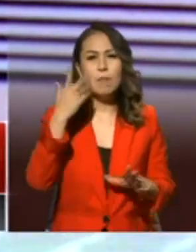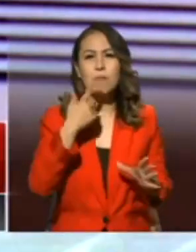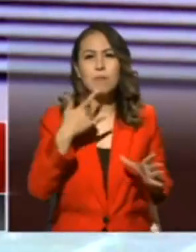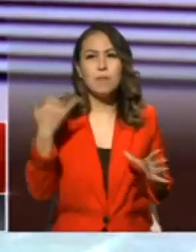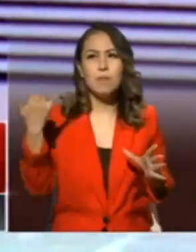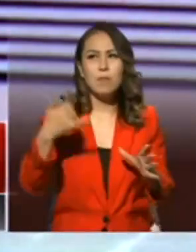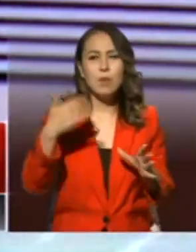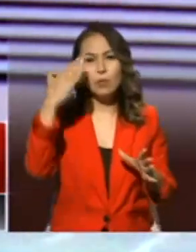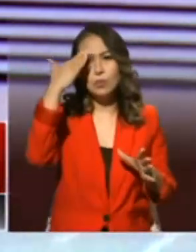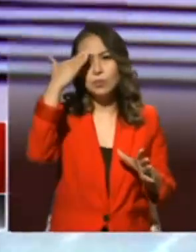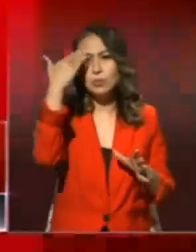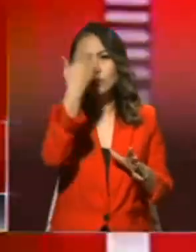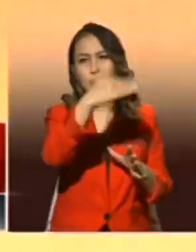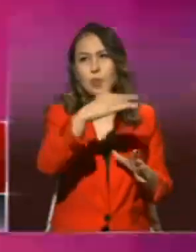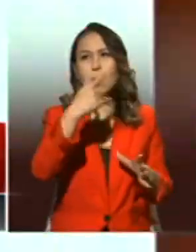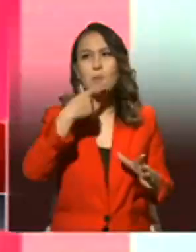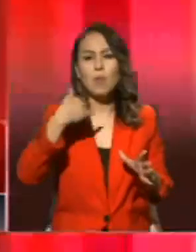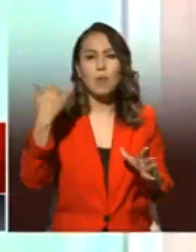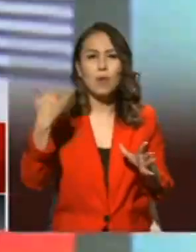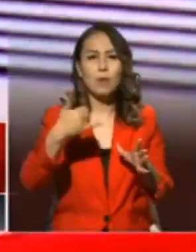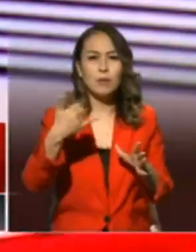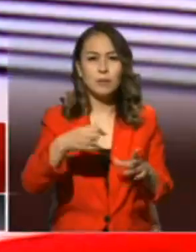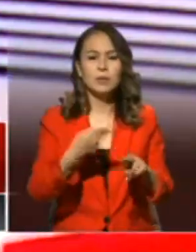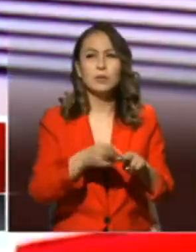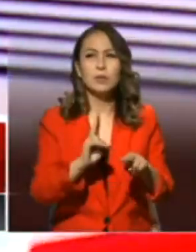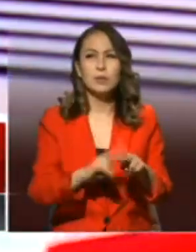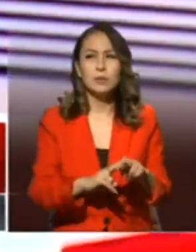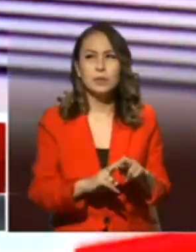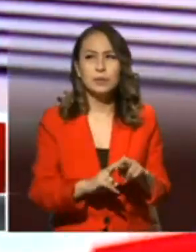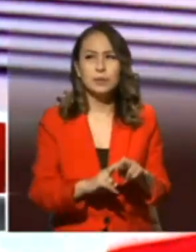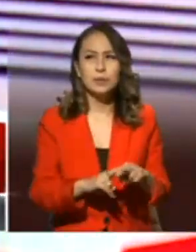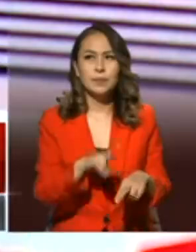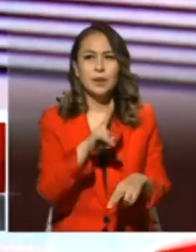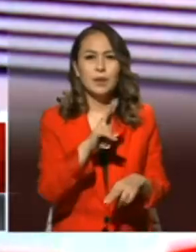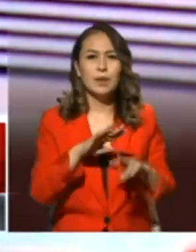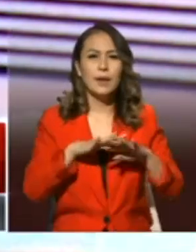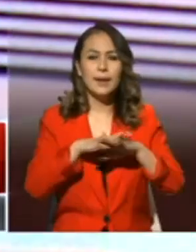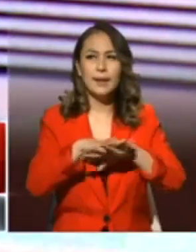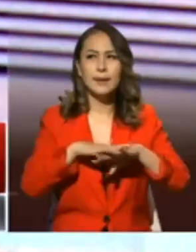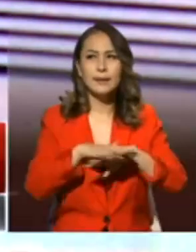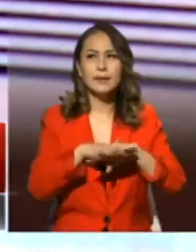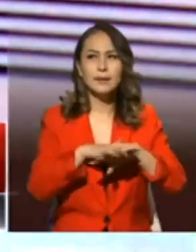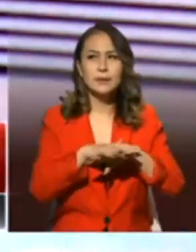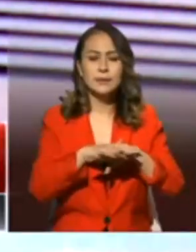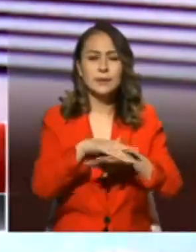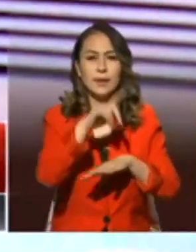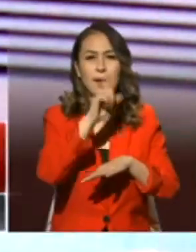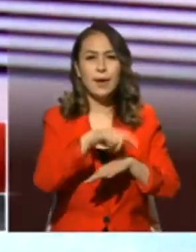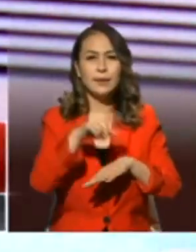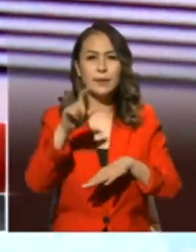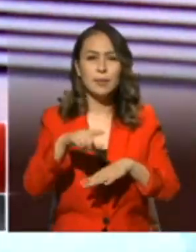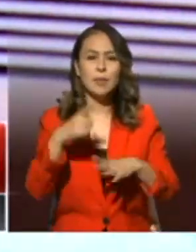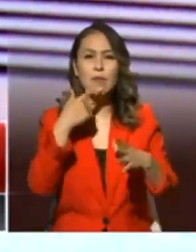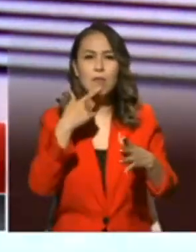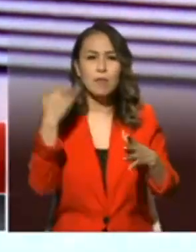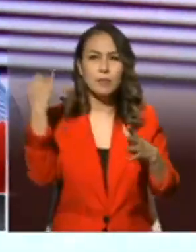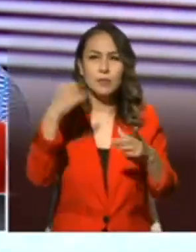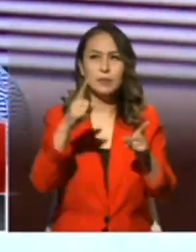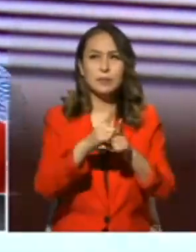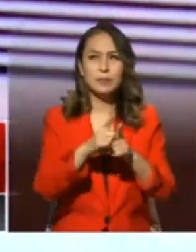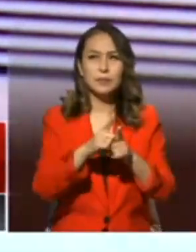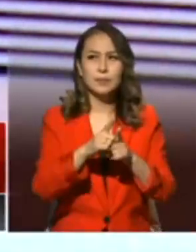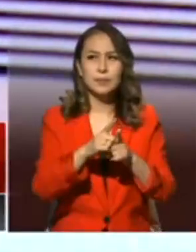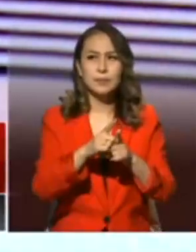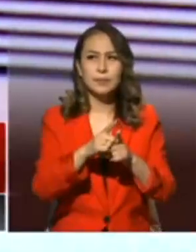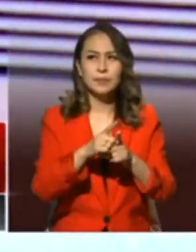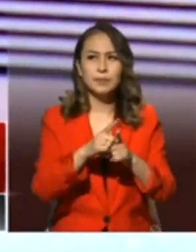ол бөтен қан. Ол да бір орган сияқты. Қан клеткалар орган, былай айтқанда. Ол адамға құяды, значит, адамда